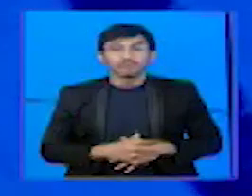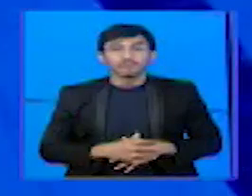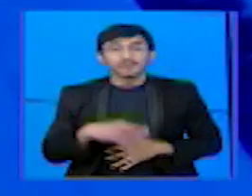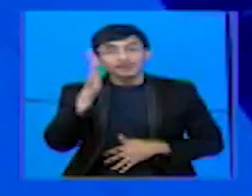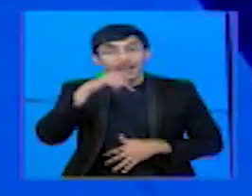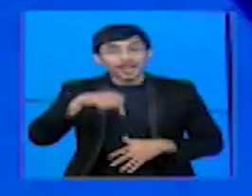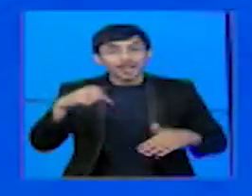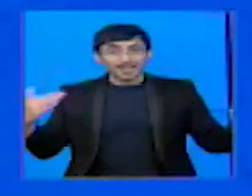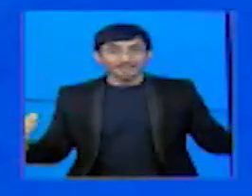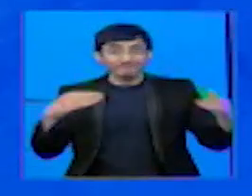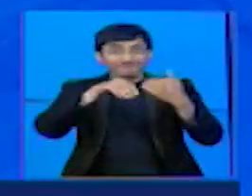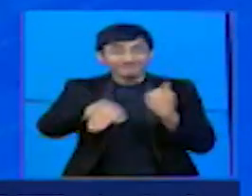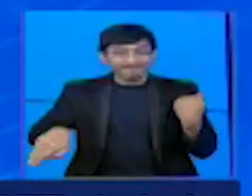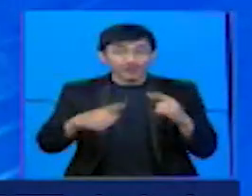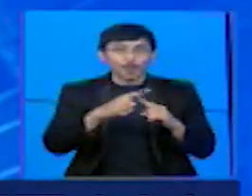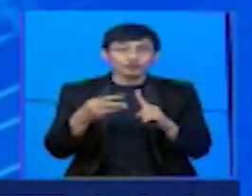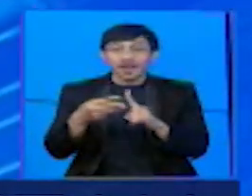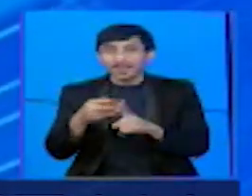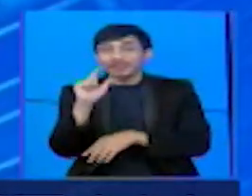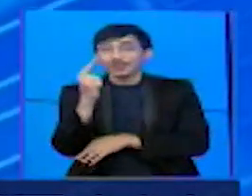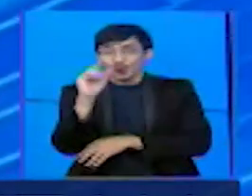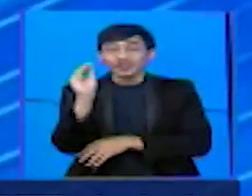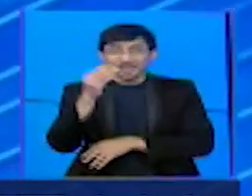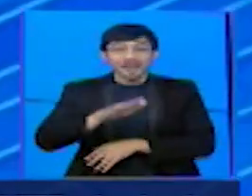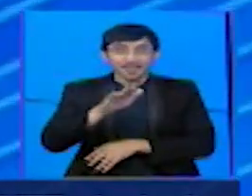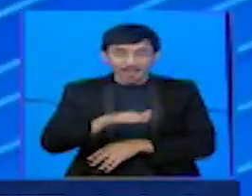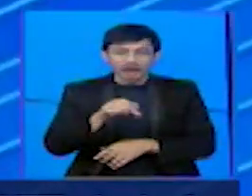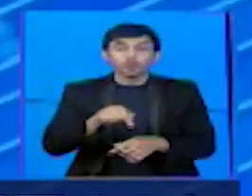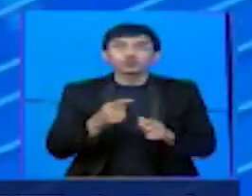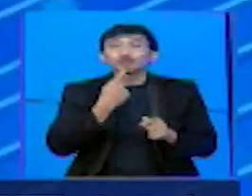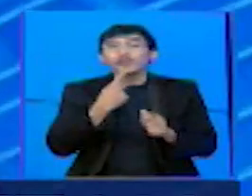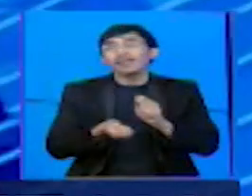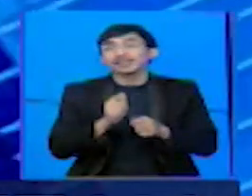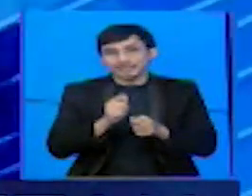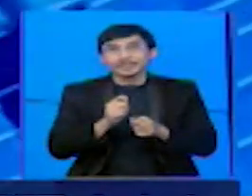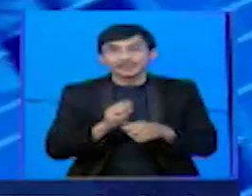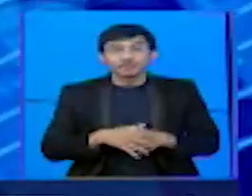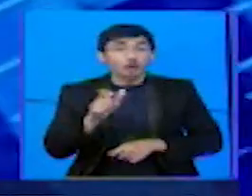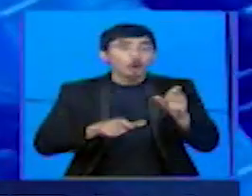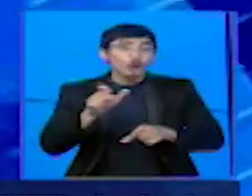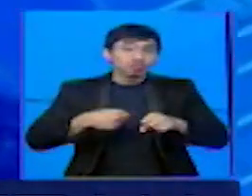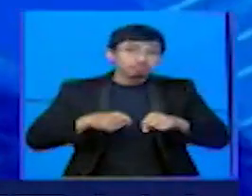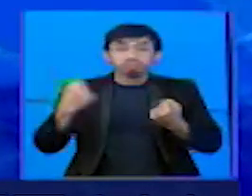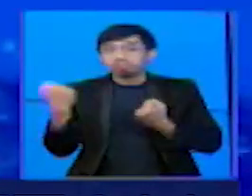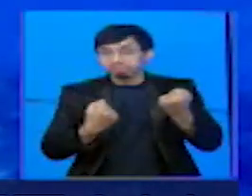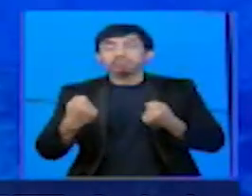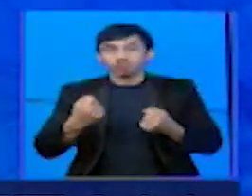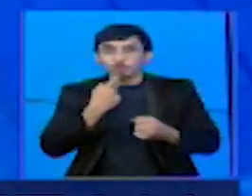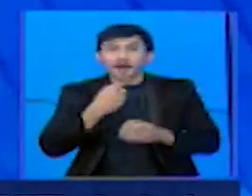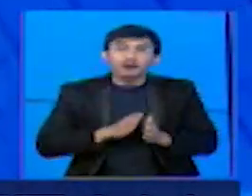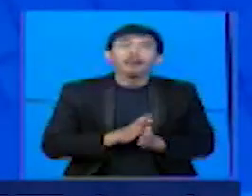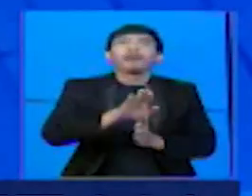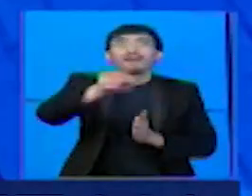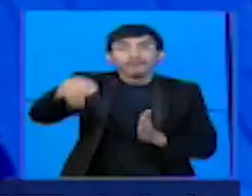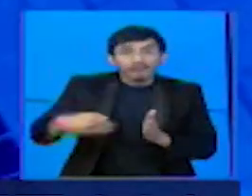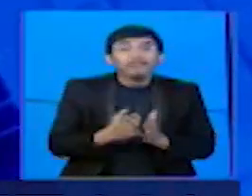Hai pemirsa per hari ini jalan layang non tol Tanjung Barat Lenteng Agung Jakarta Selatan memasuki fase uji coba para pengendara dapat melintas di dua